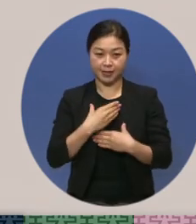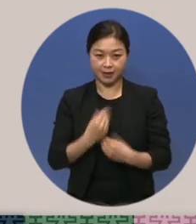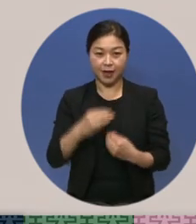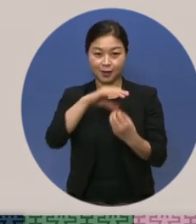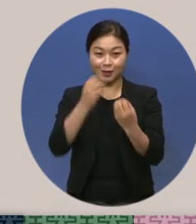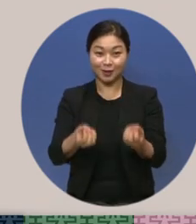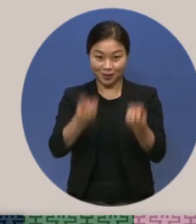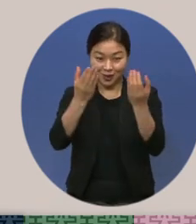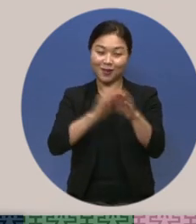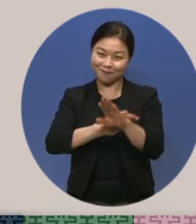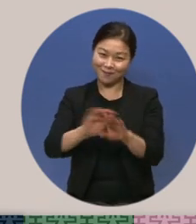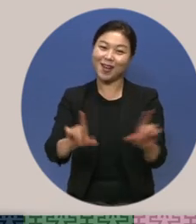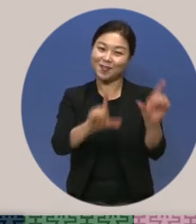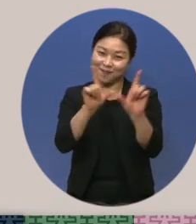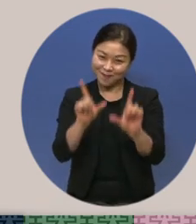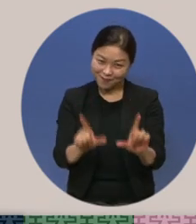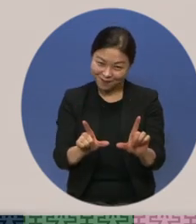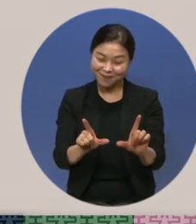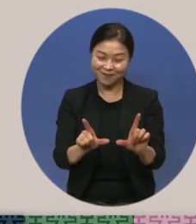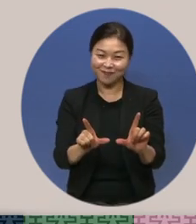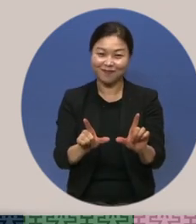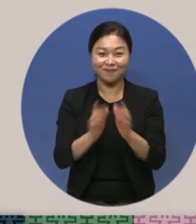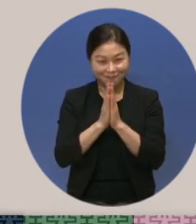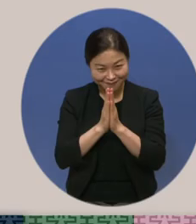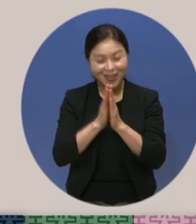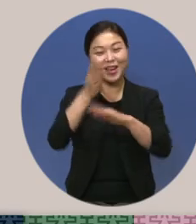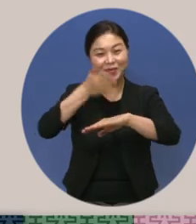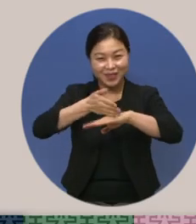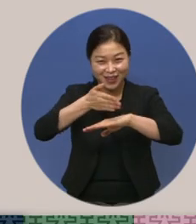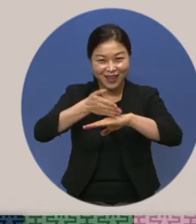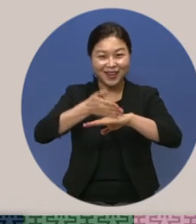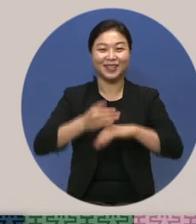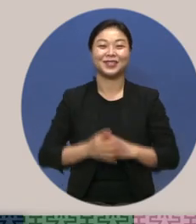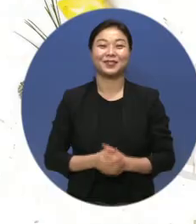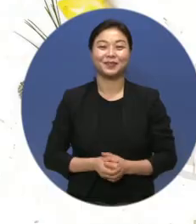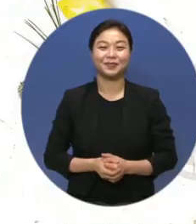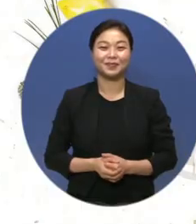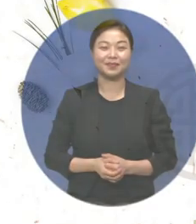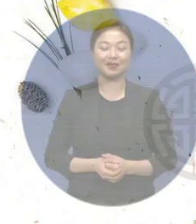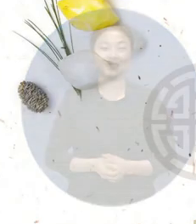안전한 한가위 잘 보내시길 바랍니다. 감사합니다.